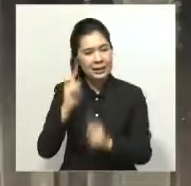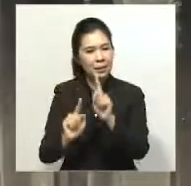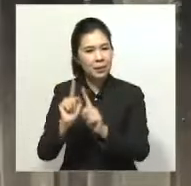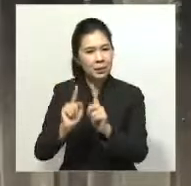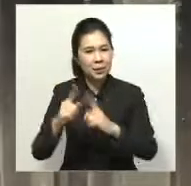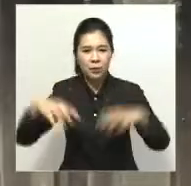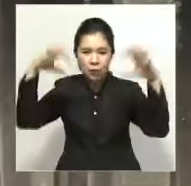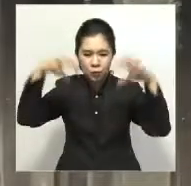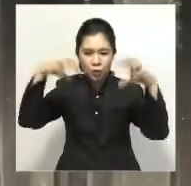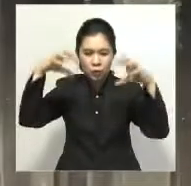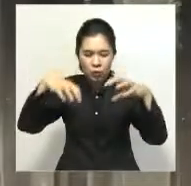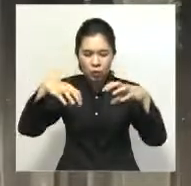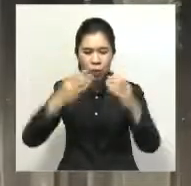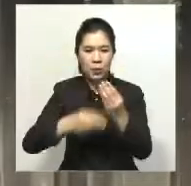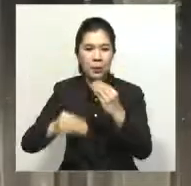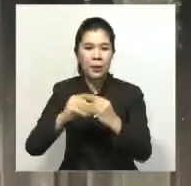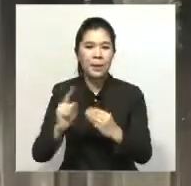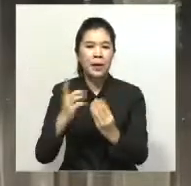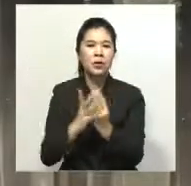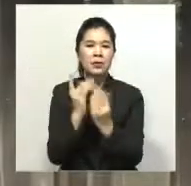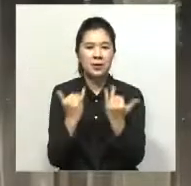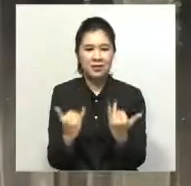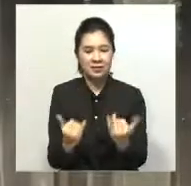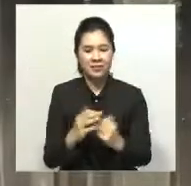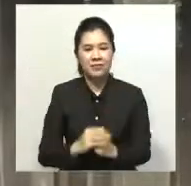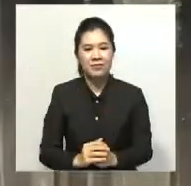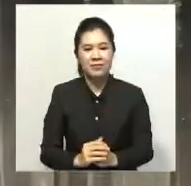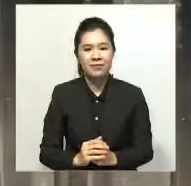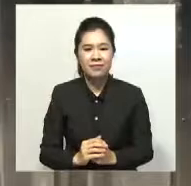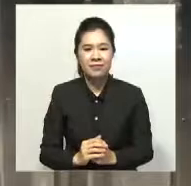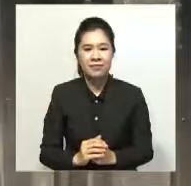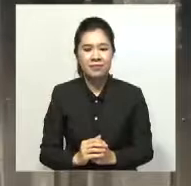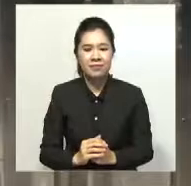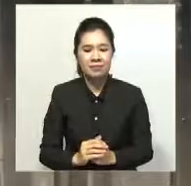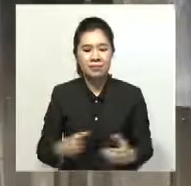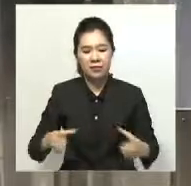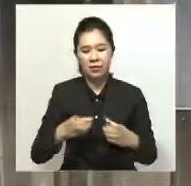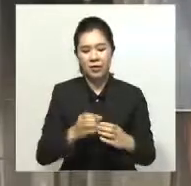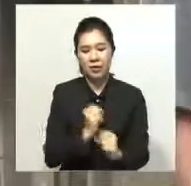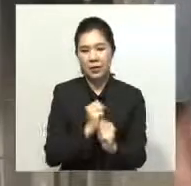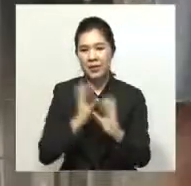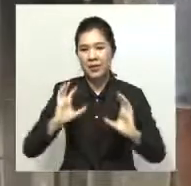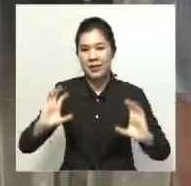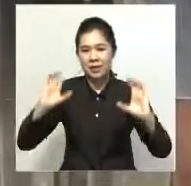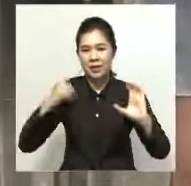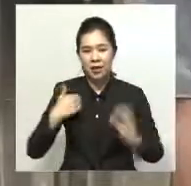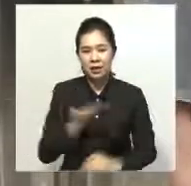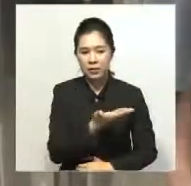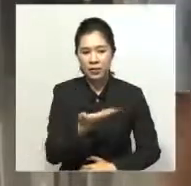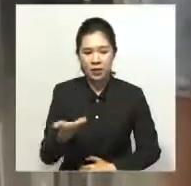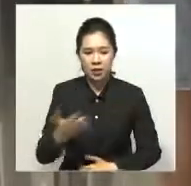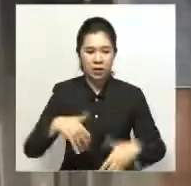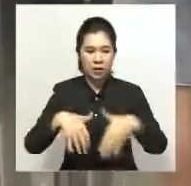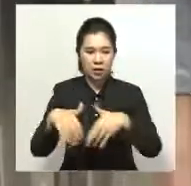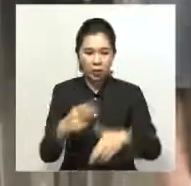จะมีฝนตกลงมาซ้ำอีกในช่วงสัปดาห์นี้นะคะยังไงก็ตามค่ะทางหน่วยงานราชการนะคะยังคงให้ชาวบ้านค่ะเฝ้า